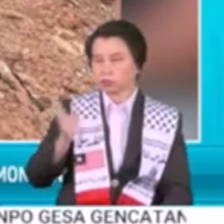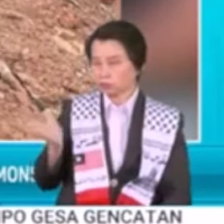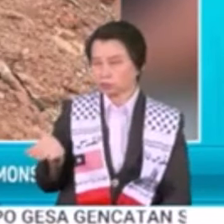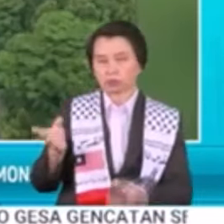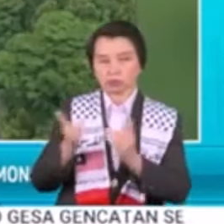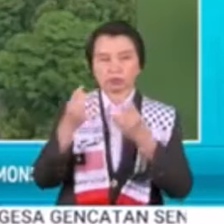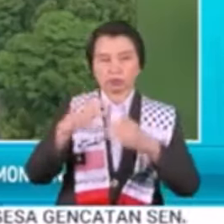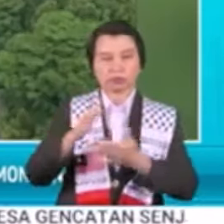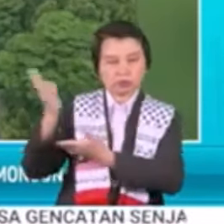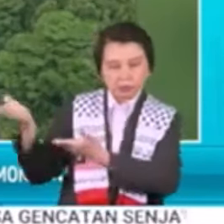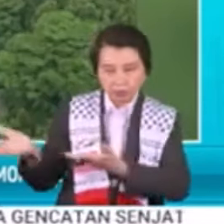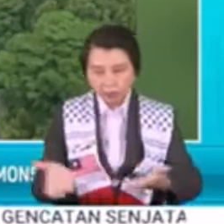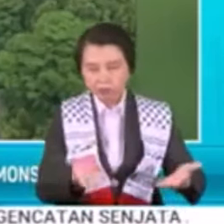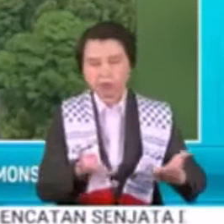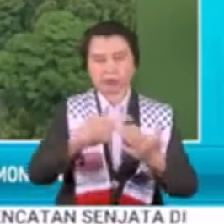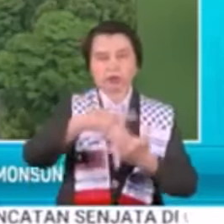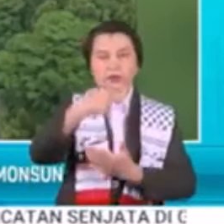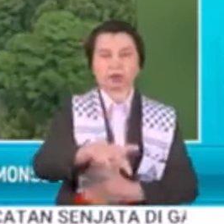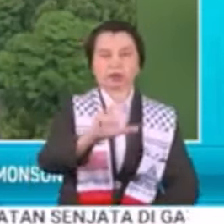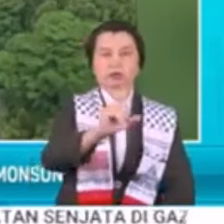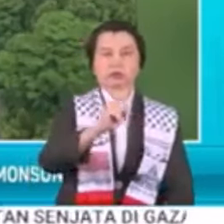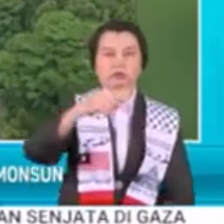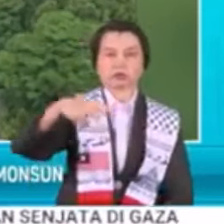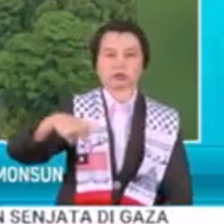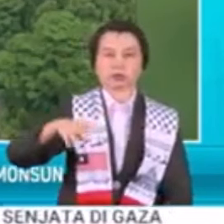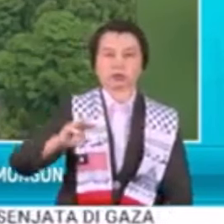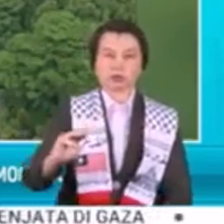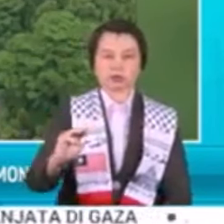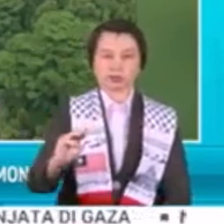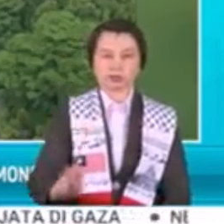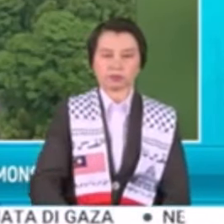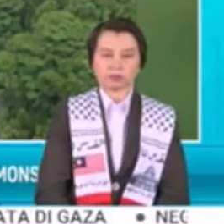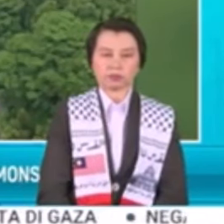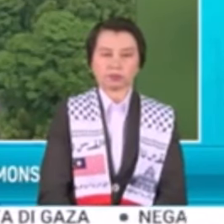ditemui selepas menjadi tetamu program Selamat Pagi Malaysia.